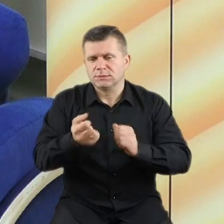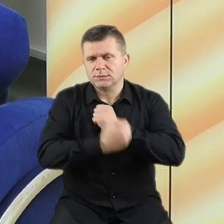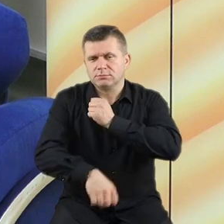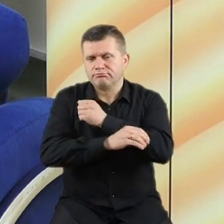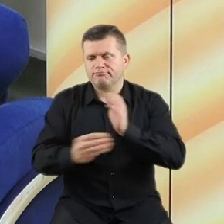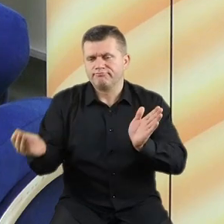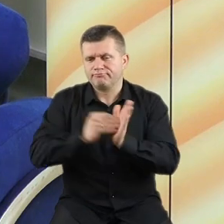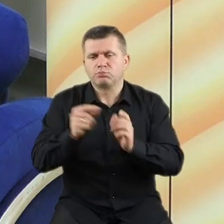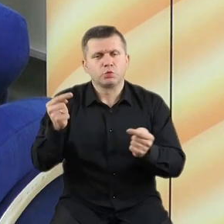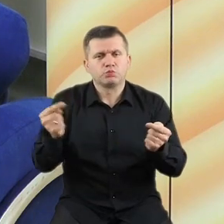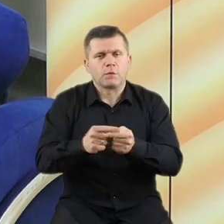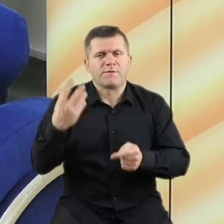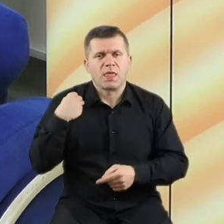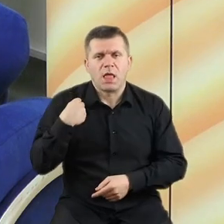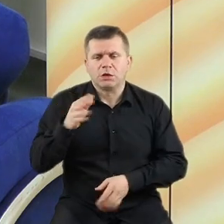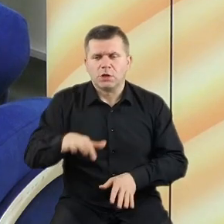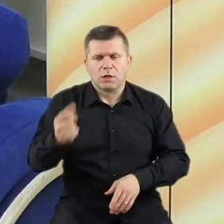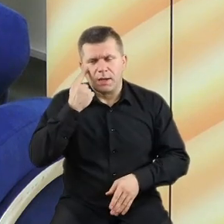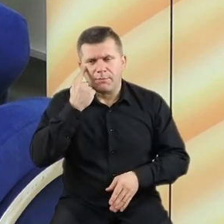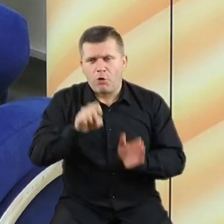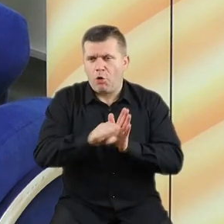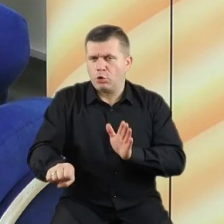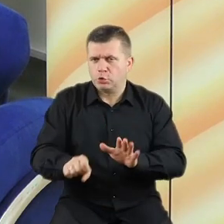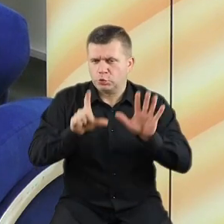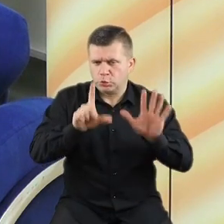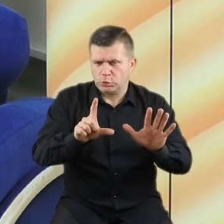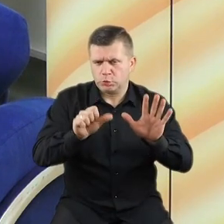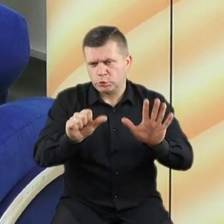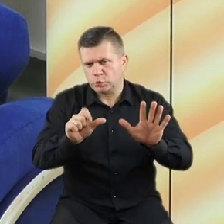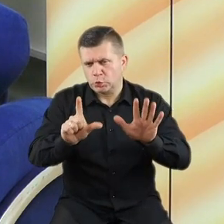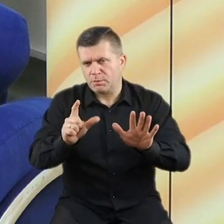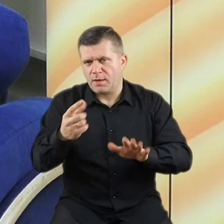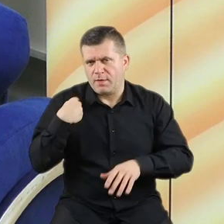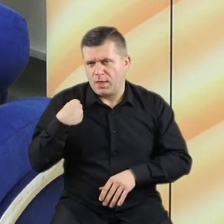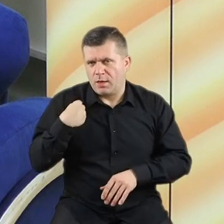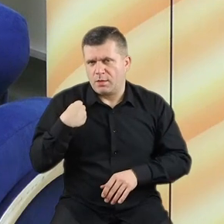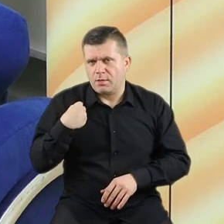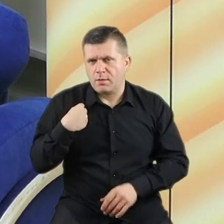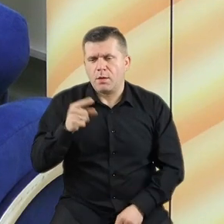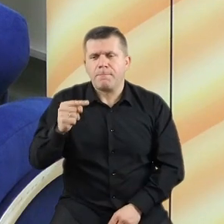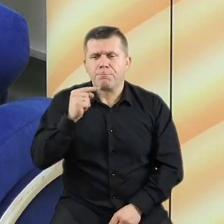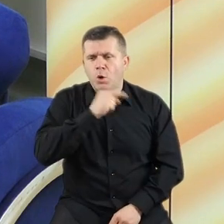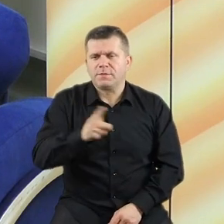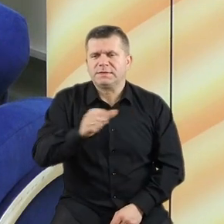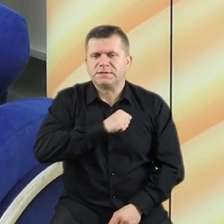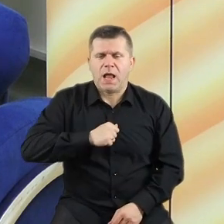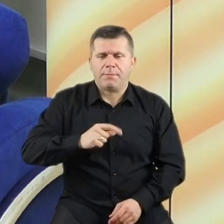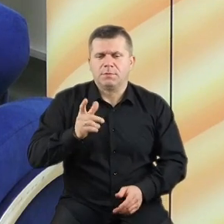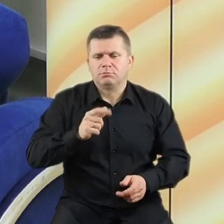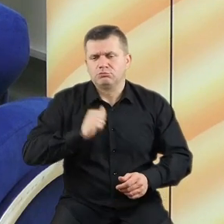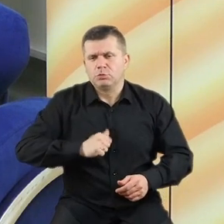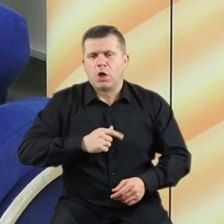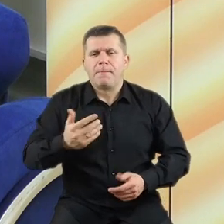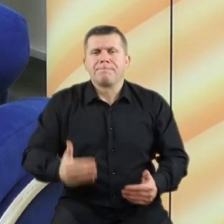to też musiał być odpowiedni wiek. To musiały być dzieci chyba od 7 czy 6 roku życia, takie, które będą potrafiły zadbać o siebie. To nie mogły być